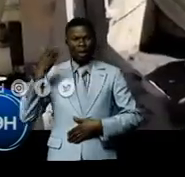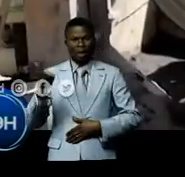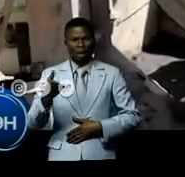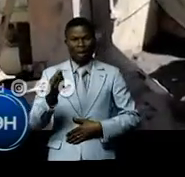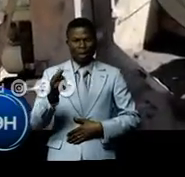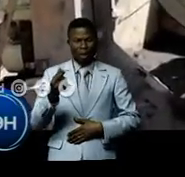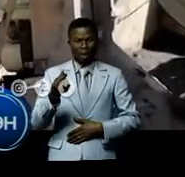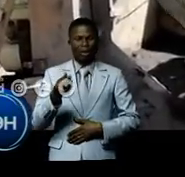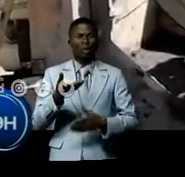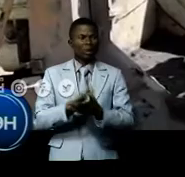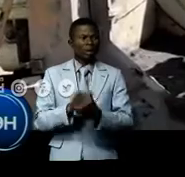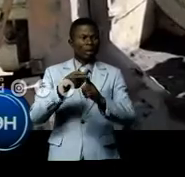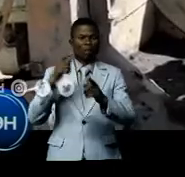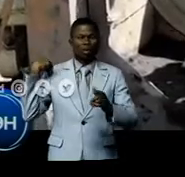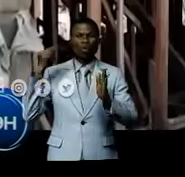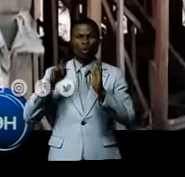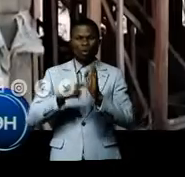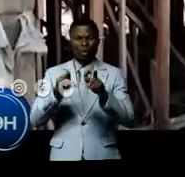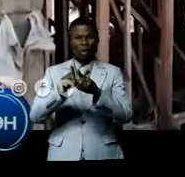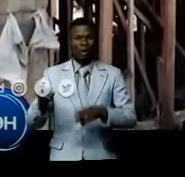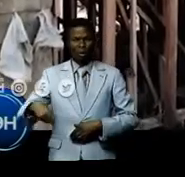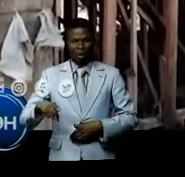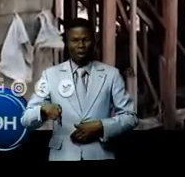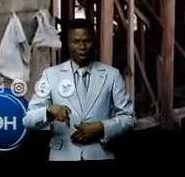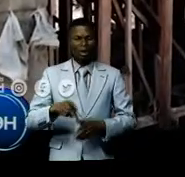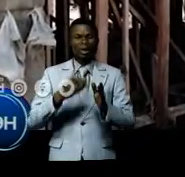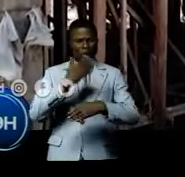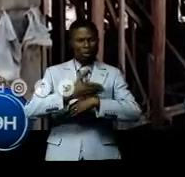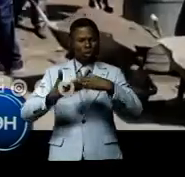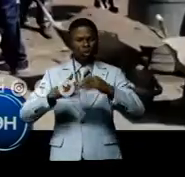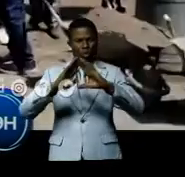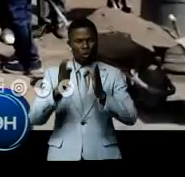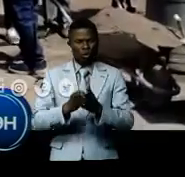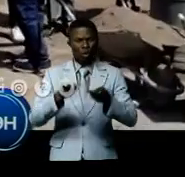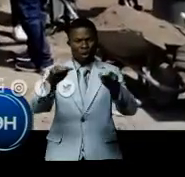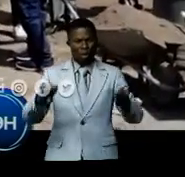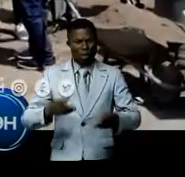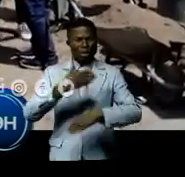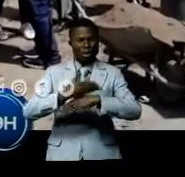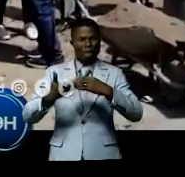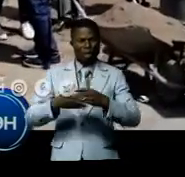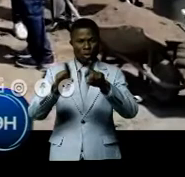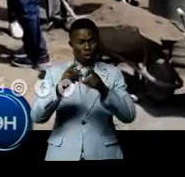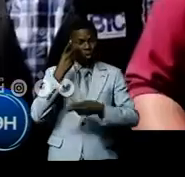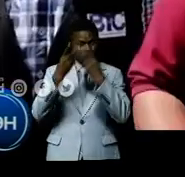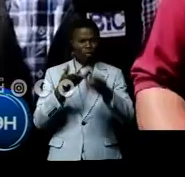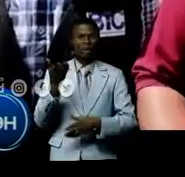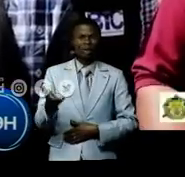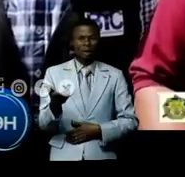du gouvernement central et provincial. Mis à part les ouvrages construits, d'autres chantiers de l'OVD ont été aussi